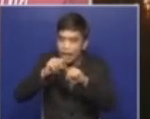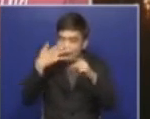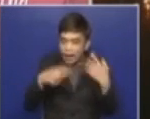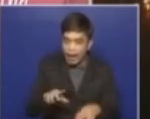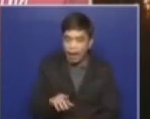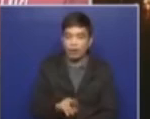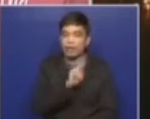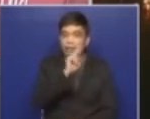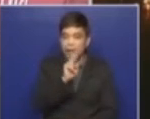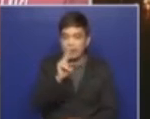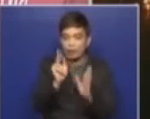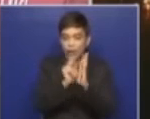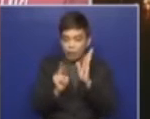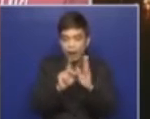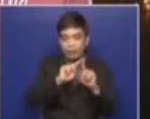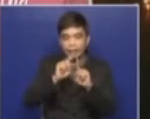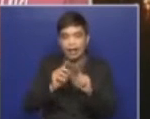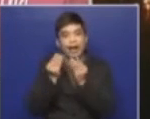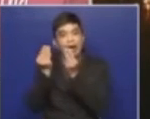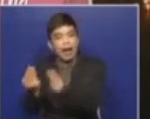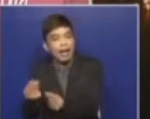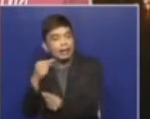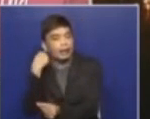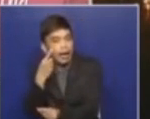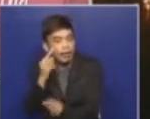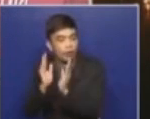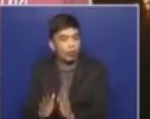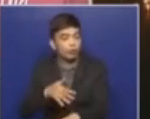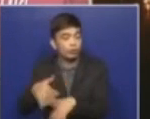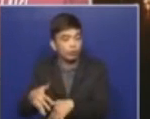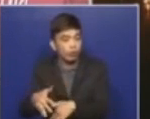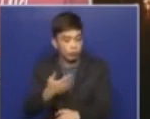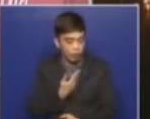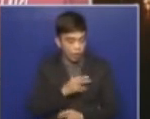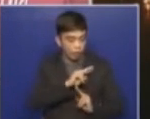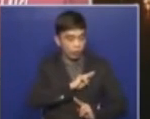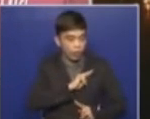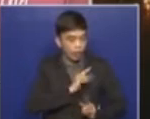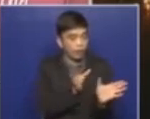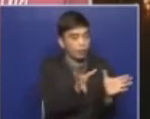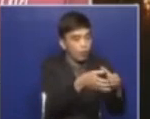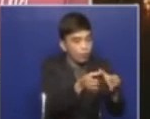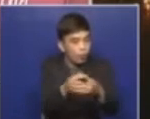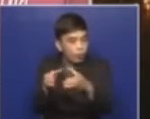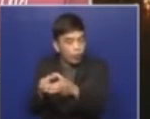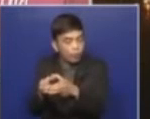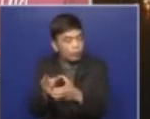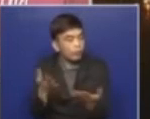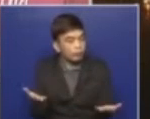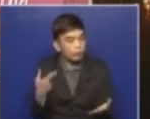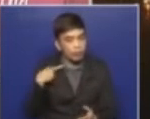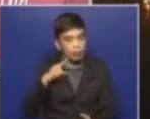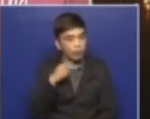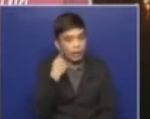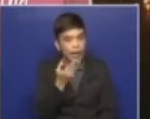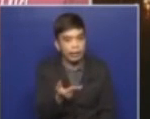นั้นเพื่อใครเพื่อประชาชนหรือไม่หรือเพื่อใครคนใดคนหนึ่งเพื่อคนกลุ่มใดกลุ่มหนึ่งดิฉันก